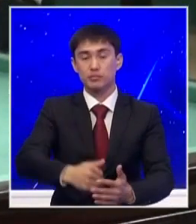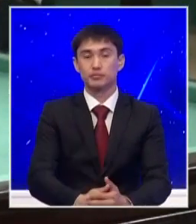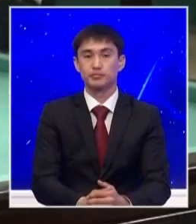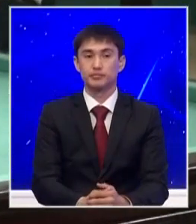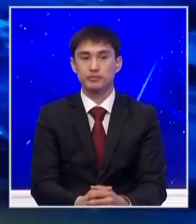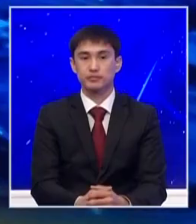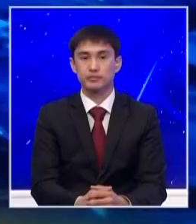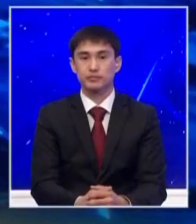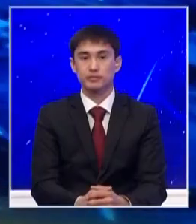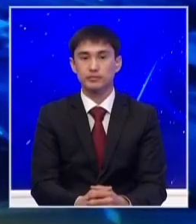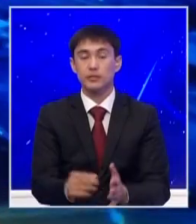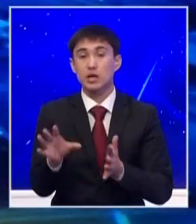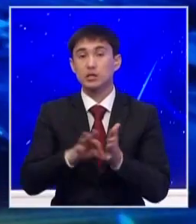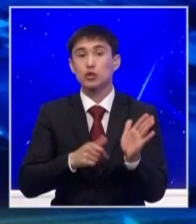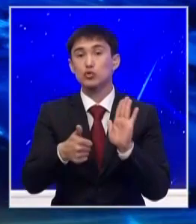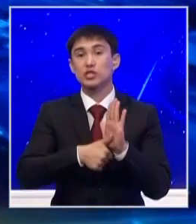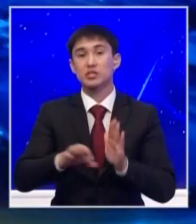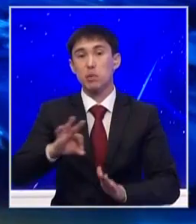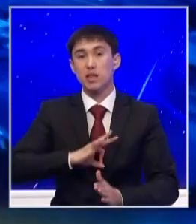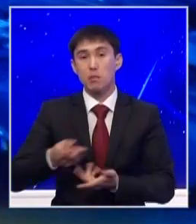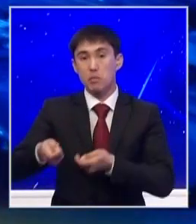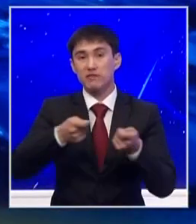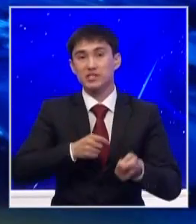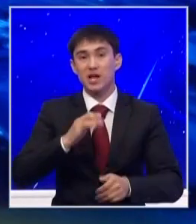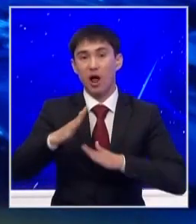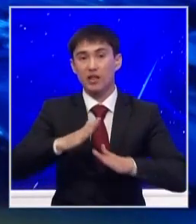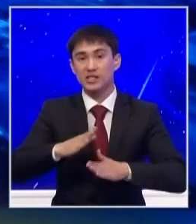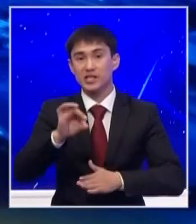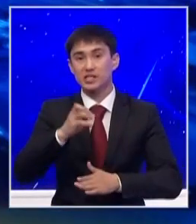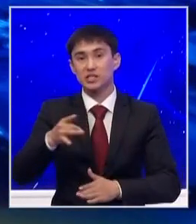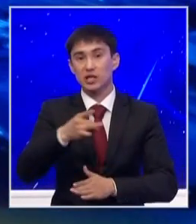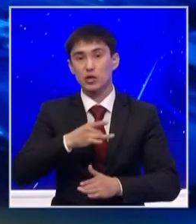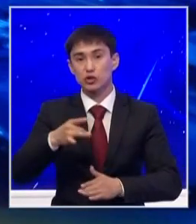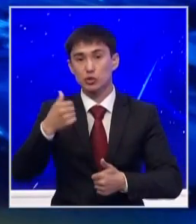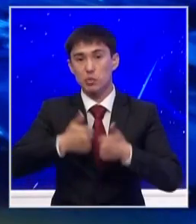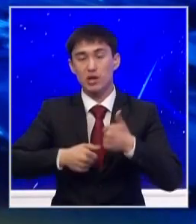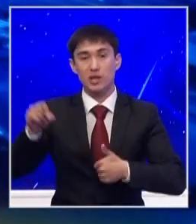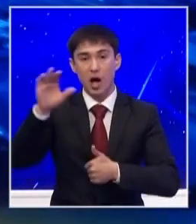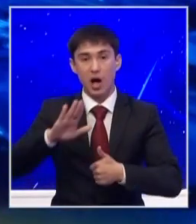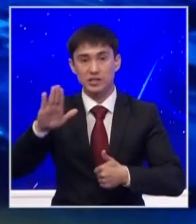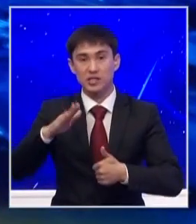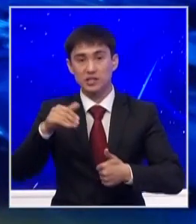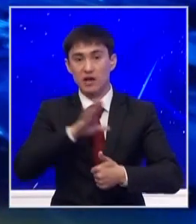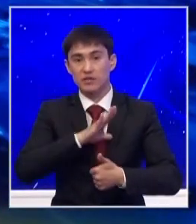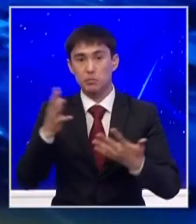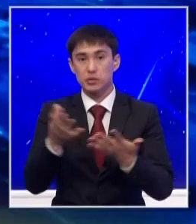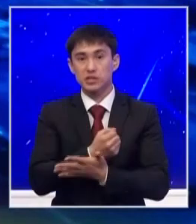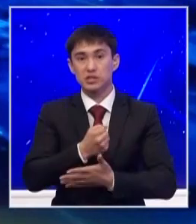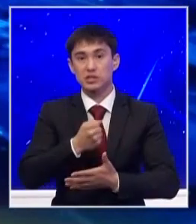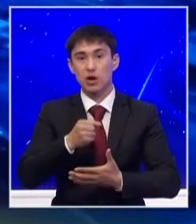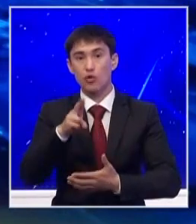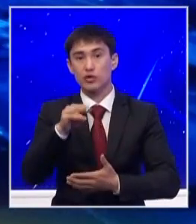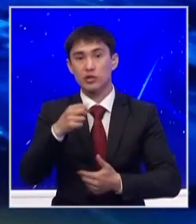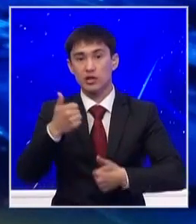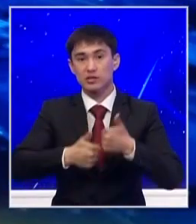медаль. Сразу 6 медалей привезли каратисты Ескельдинского района с чемпионата Азии, ставшие призером